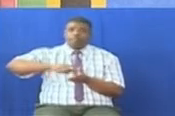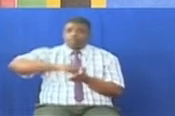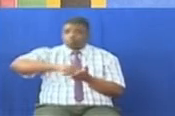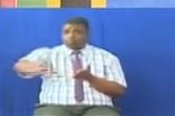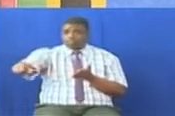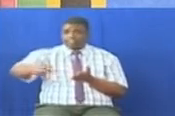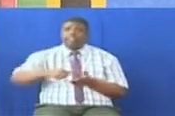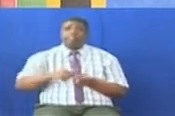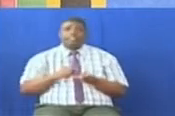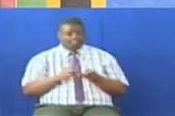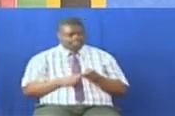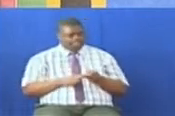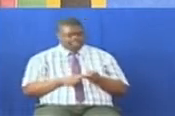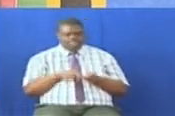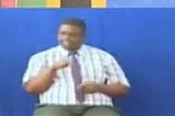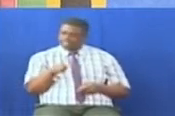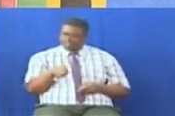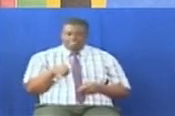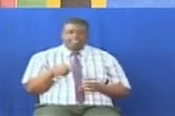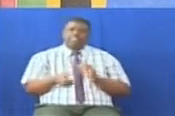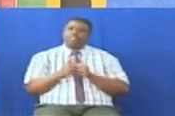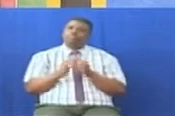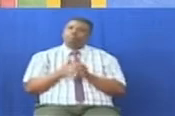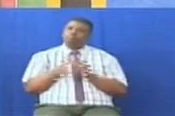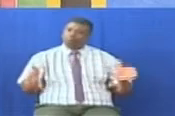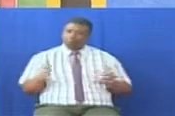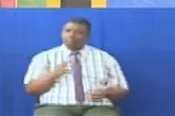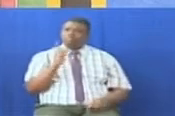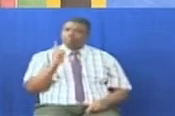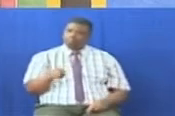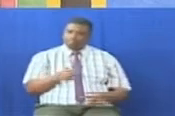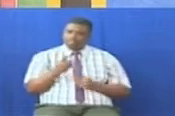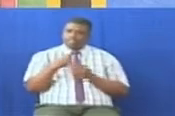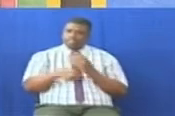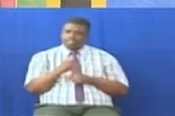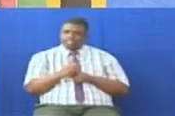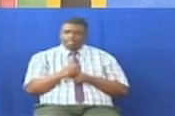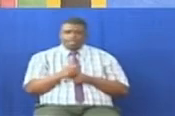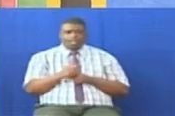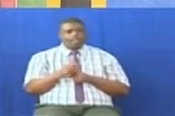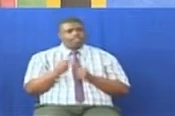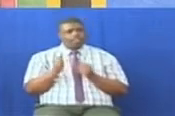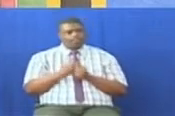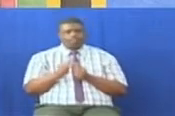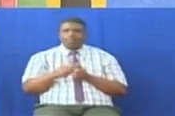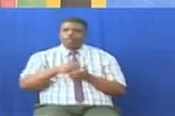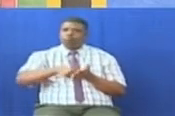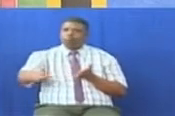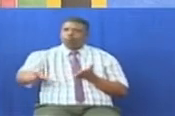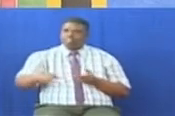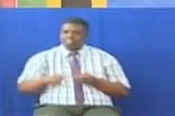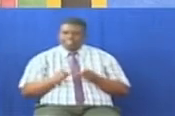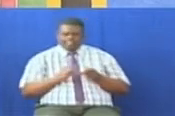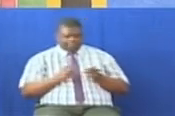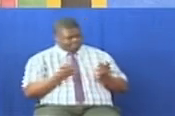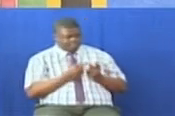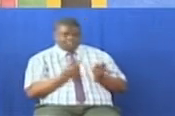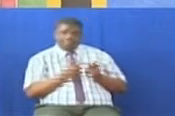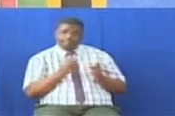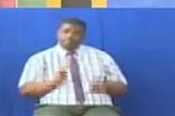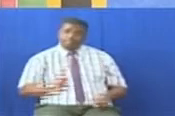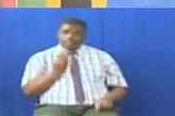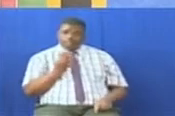zingine zilizobaki? Manake kwa kweli tuna tatizo kubwa zaidi ambalo lipo katika swala zima la manunuzi. Lakini pia kuna bidhaa za shilingi bilioni